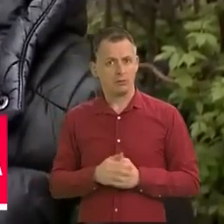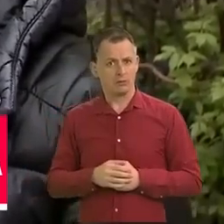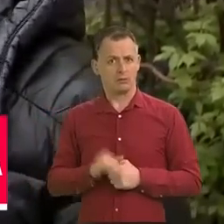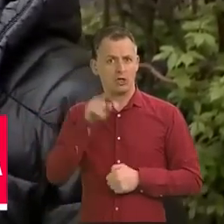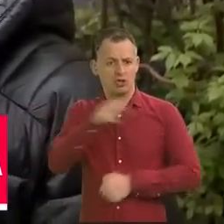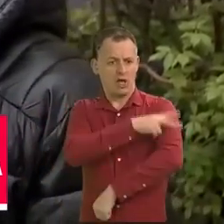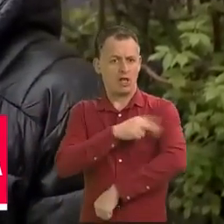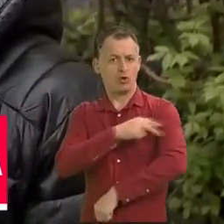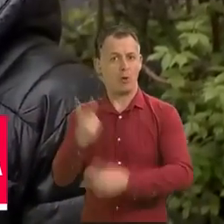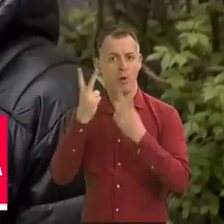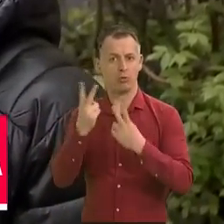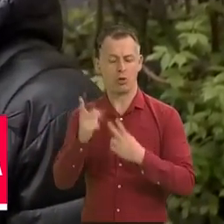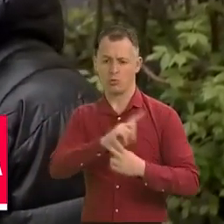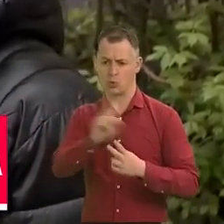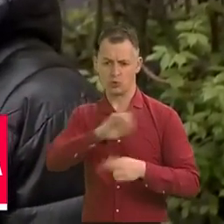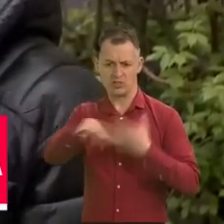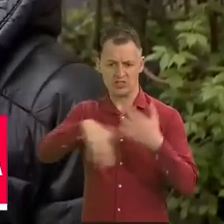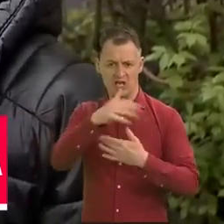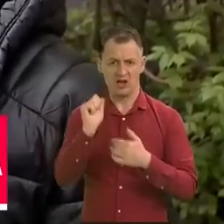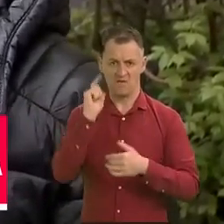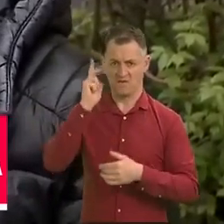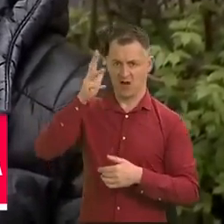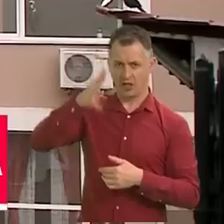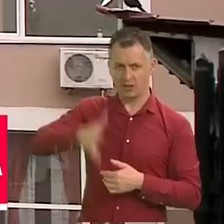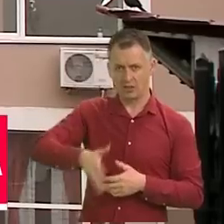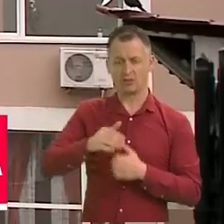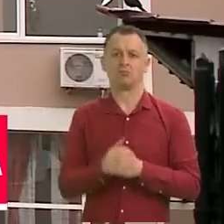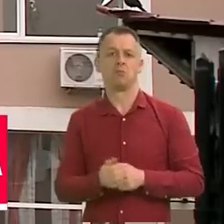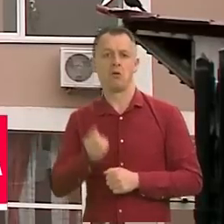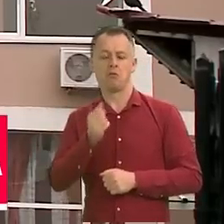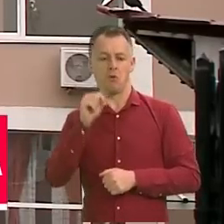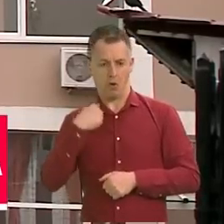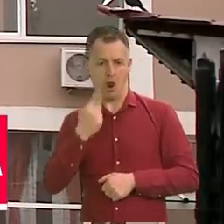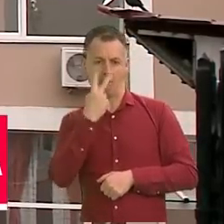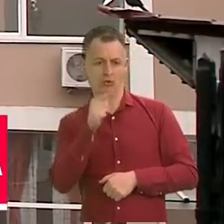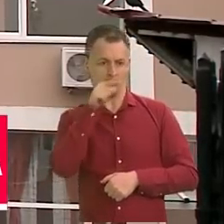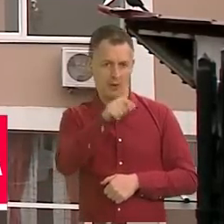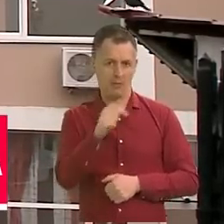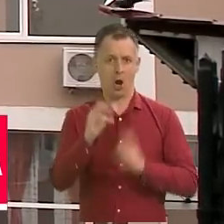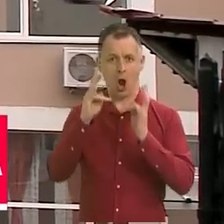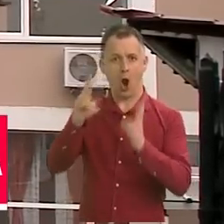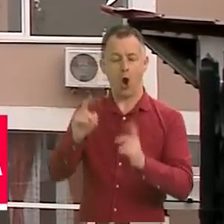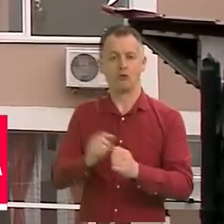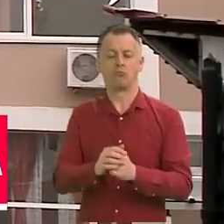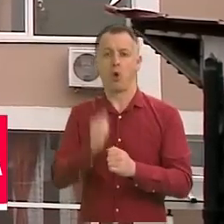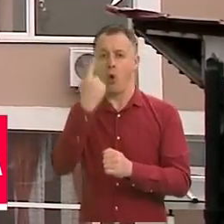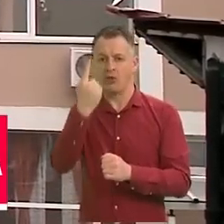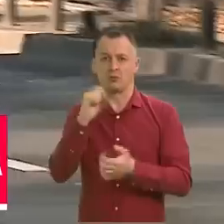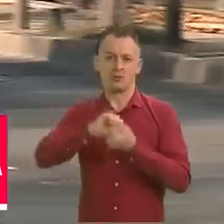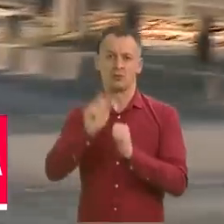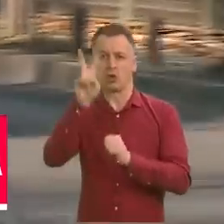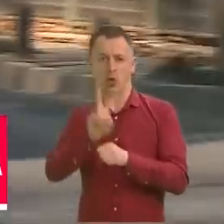acest liceu, nu sunt scandaluri de-astea de zi cu zi, nu vedem așa ceva. L-am mai văzut o dată de două ori pe hol, dar în rest stătea numai în clasă, nu-l vedeam pe afară cam